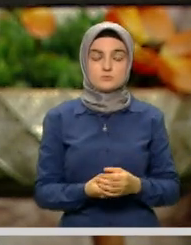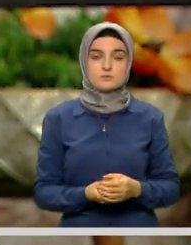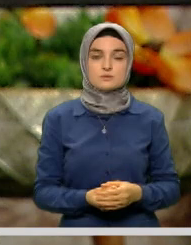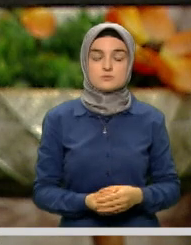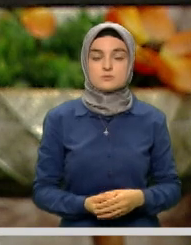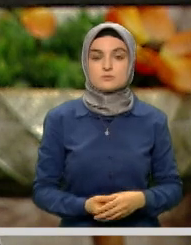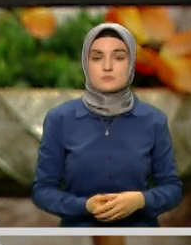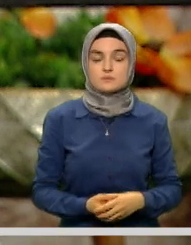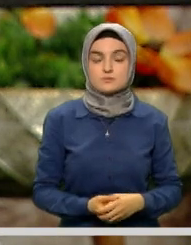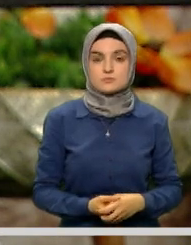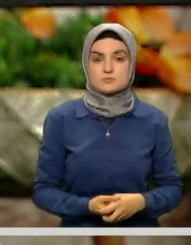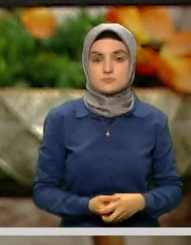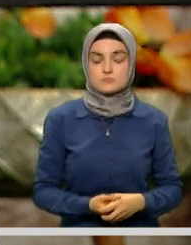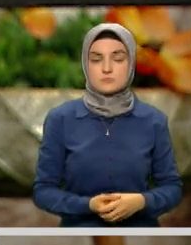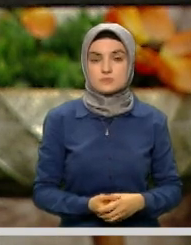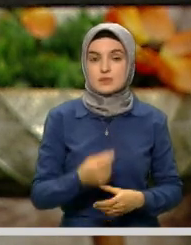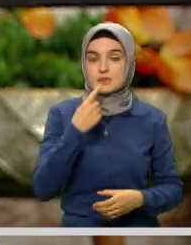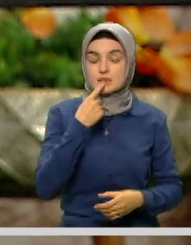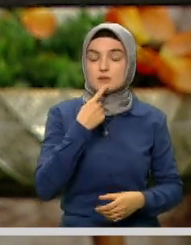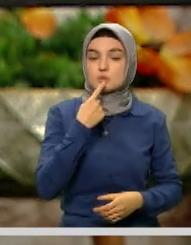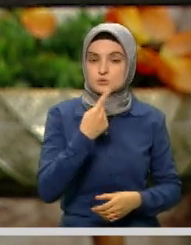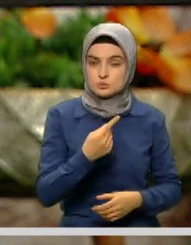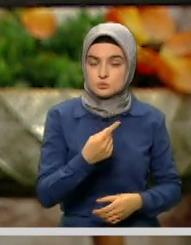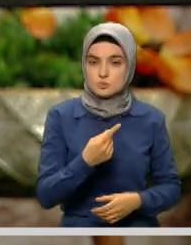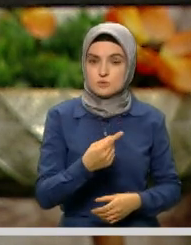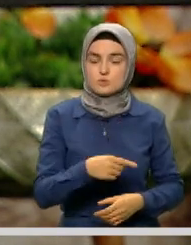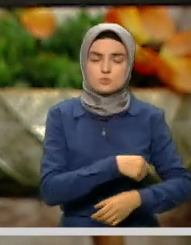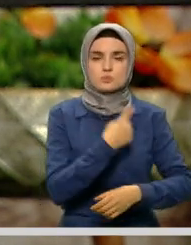olabilecek bir şey. Yoksa hani dille söylenen sıradan bir